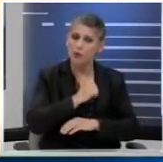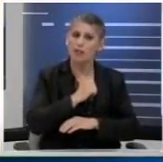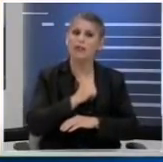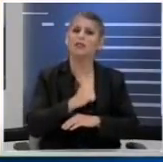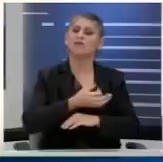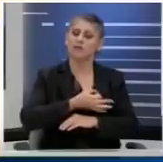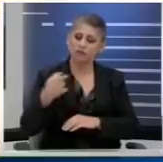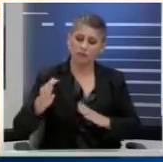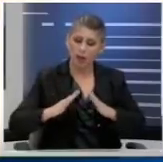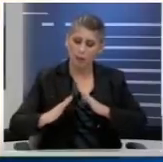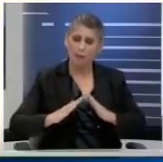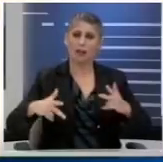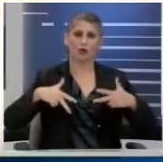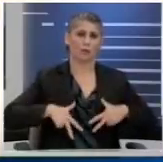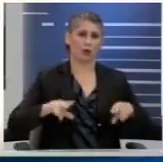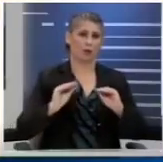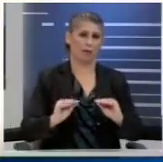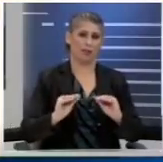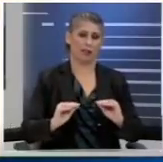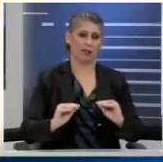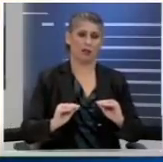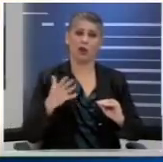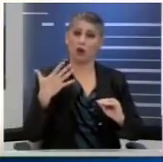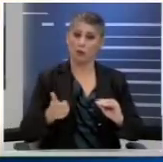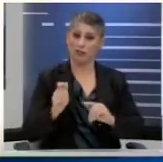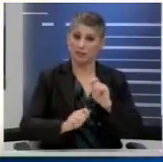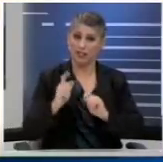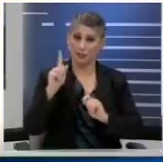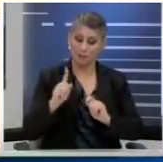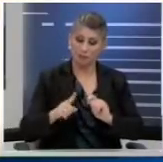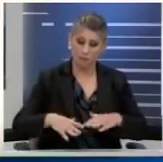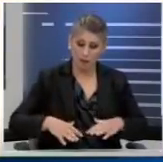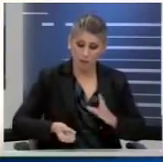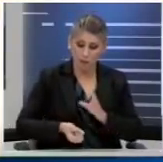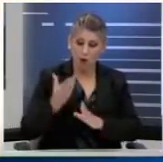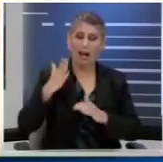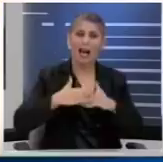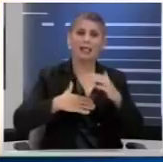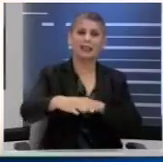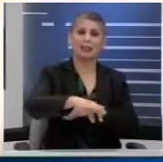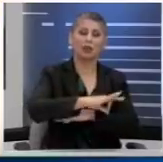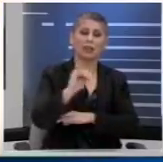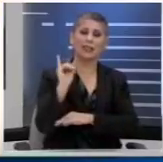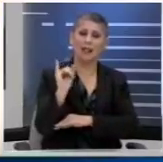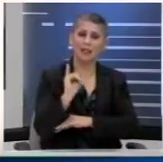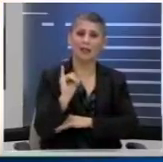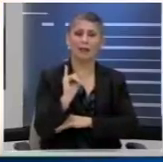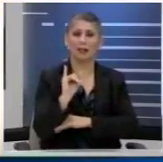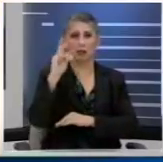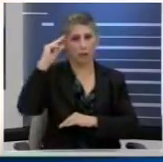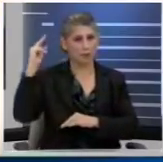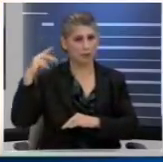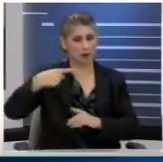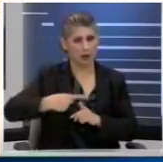και εξαιρετική επιμέλεια το Υπουργείο Παιδείας, όπου έχει φτιάξει μια νέα αρχιτεκτονική για τα ιδρύματα τριτοβάθμιας εκπαίδευσης στη χώρα μας,